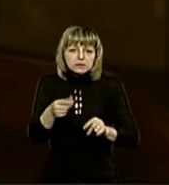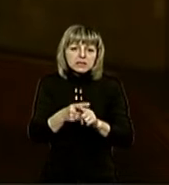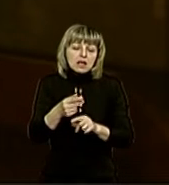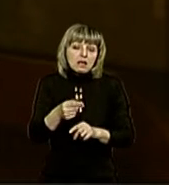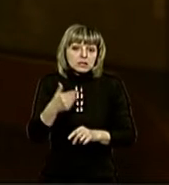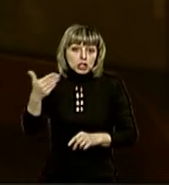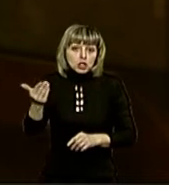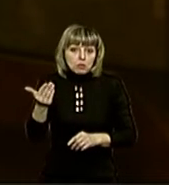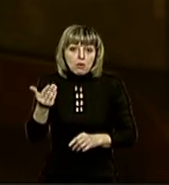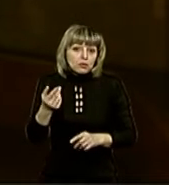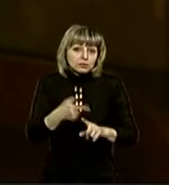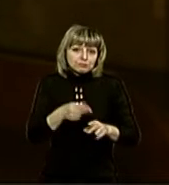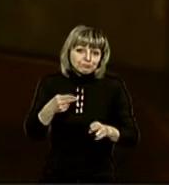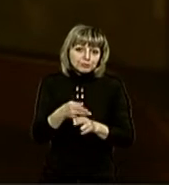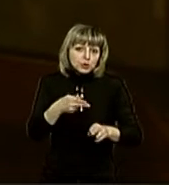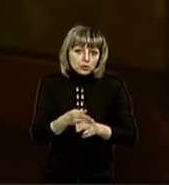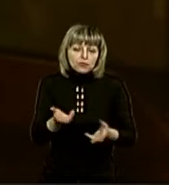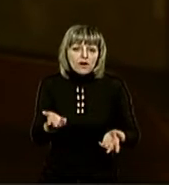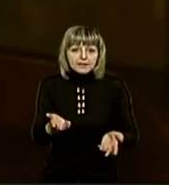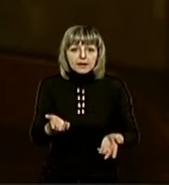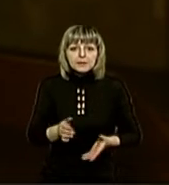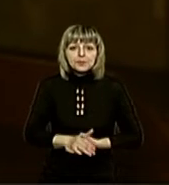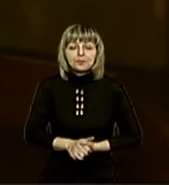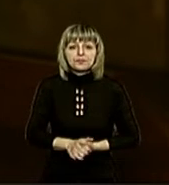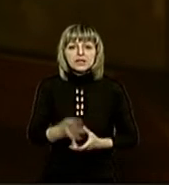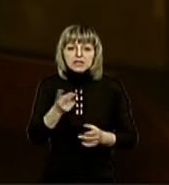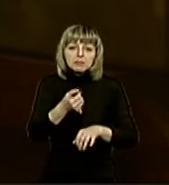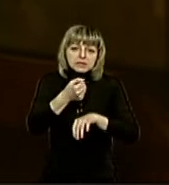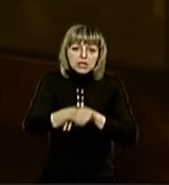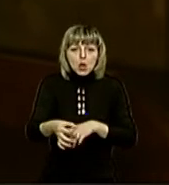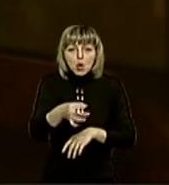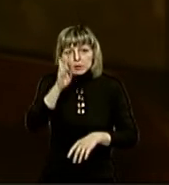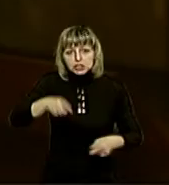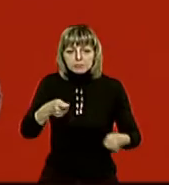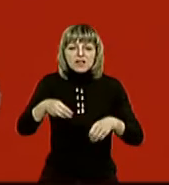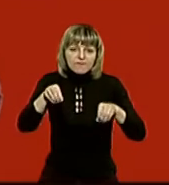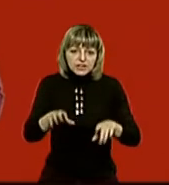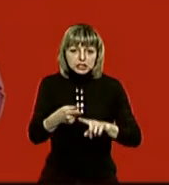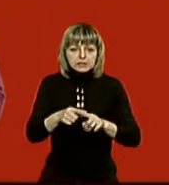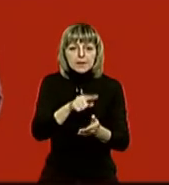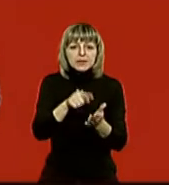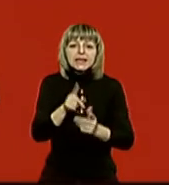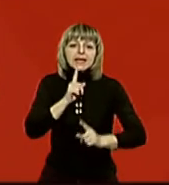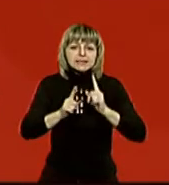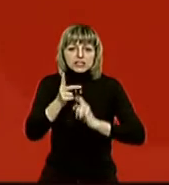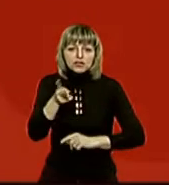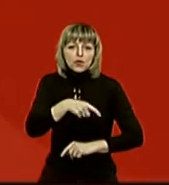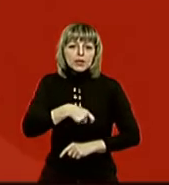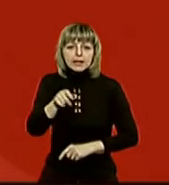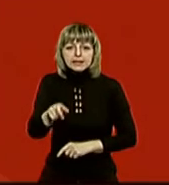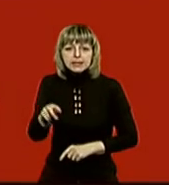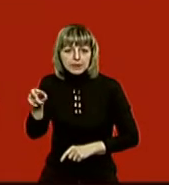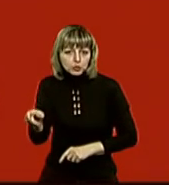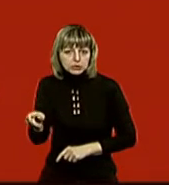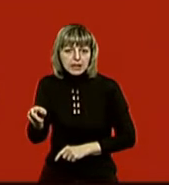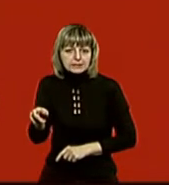блокування. Це звернення якраз стосується до того, щоб спонукати обласну адміністрацію вирішити дане питання. На засіданні двоє депутатів